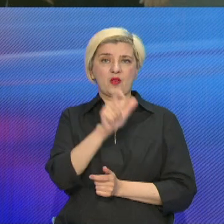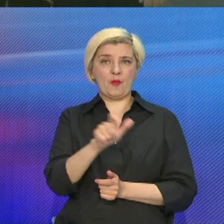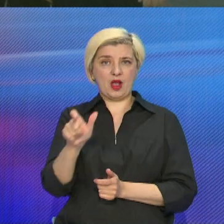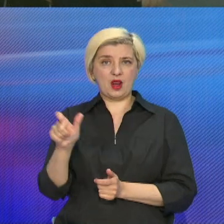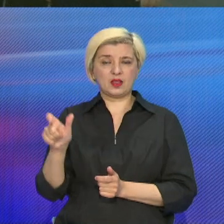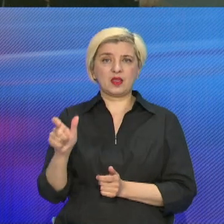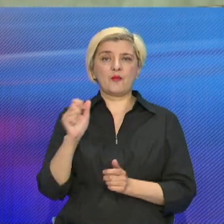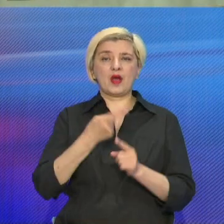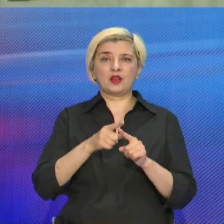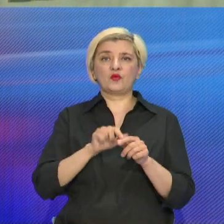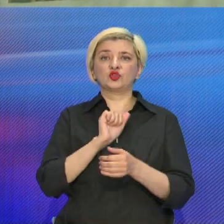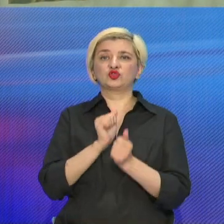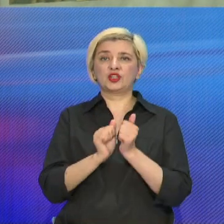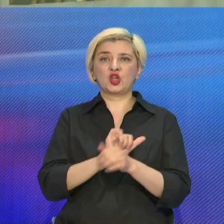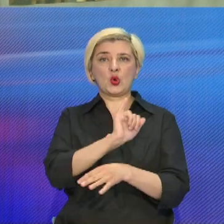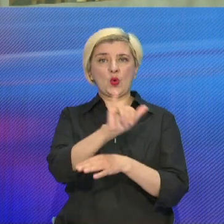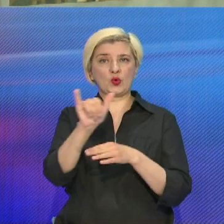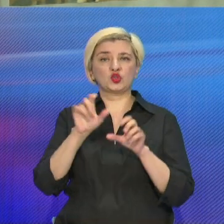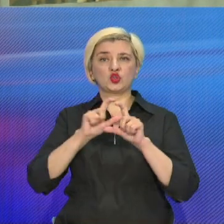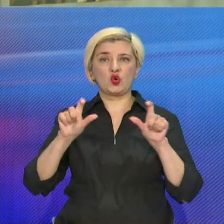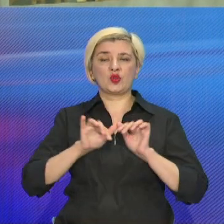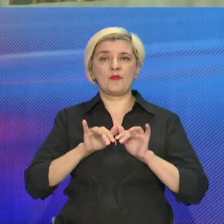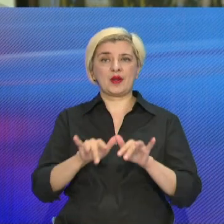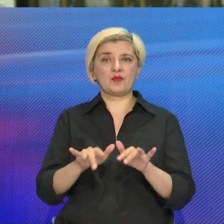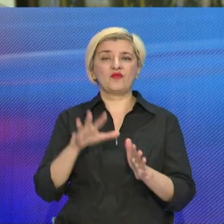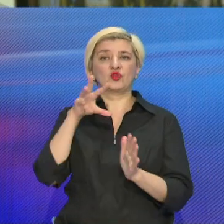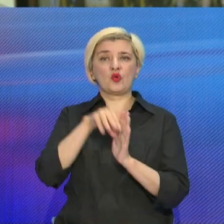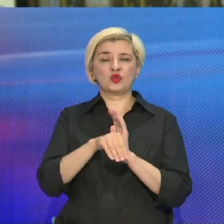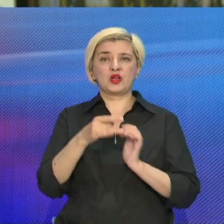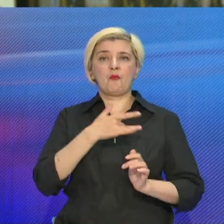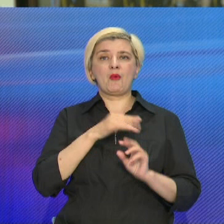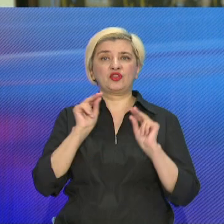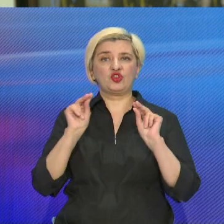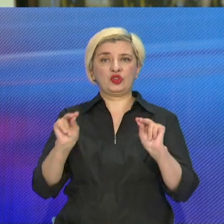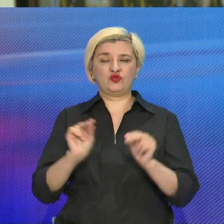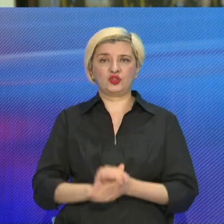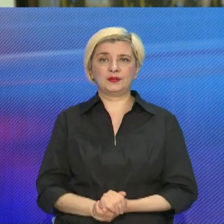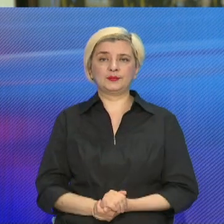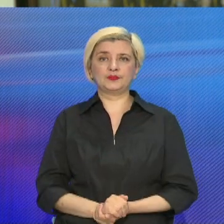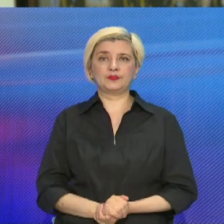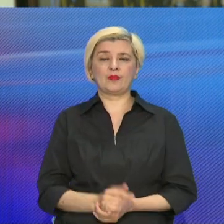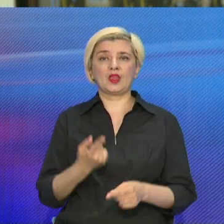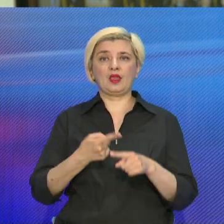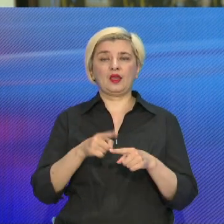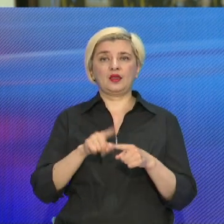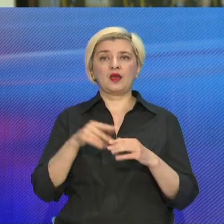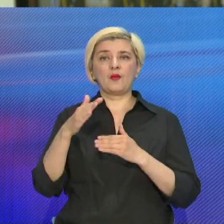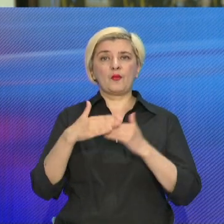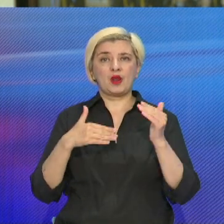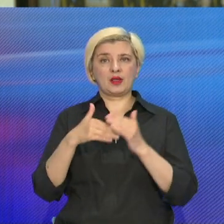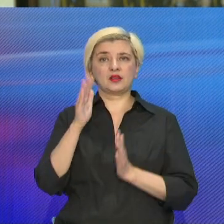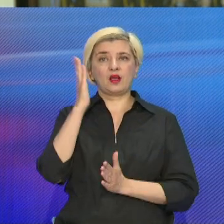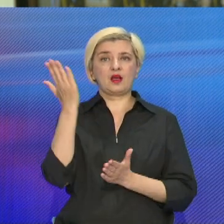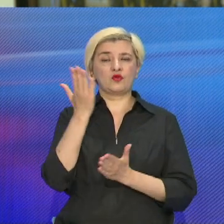Тому он частый гость школьных мероприемств, у тем лику патриотичных. Это память, которая будет перенесена в